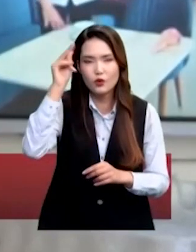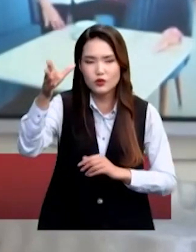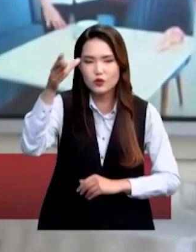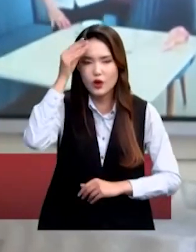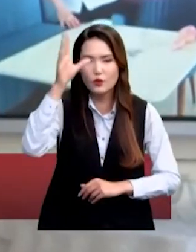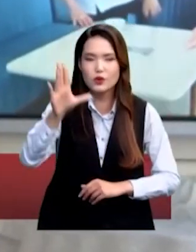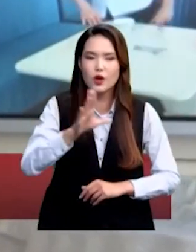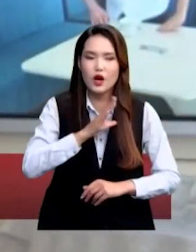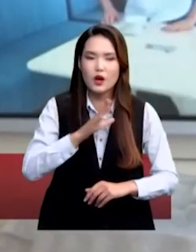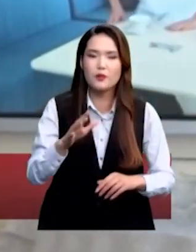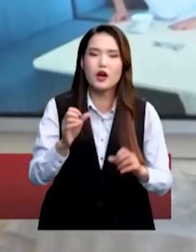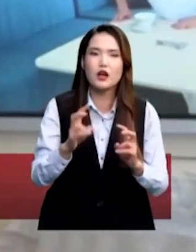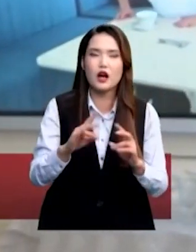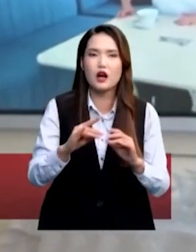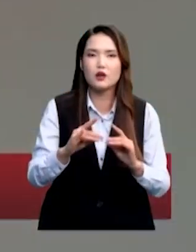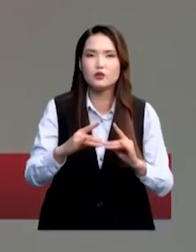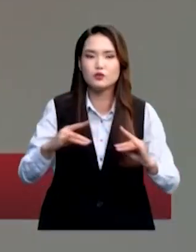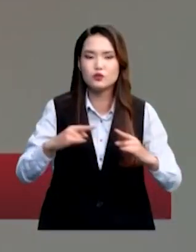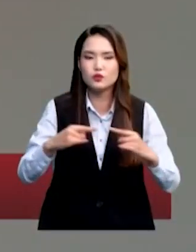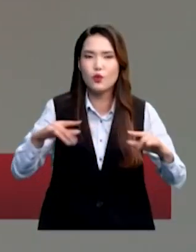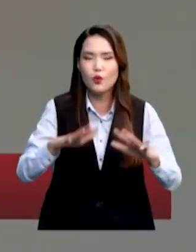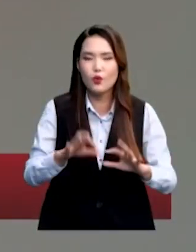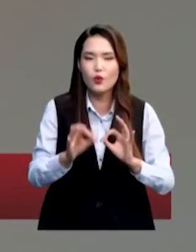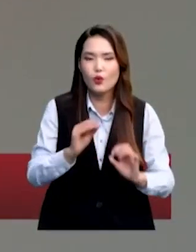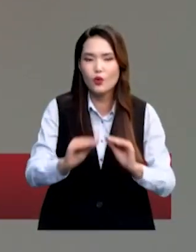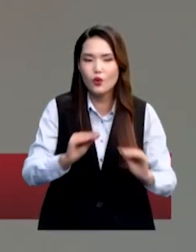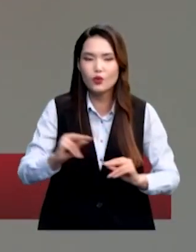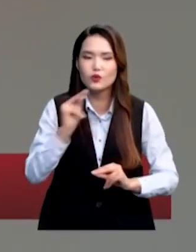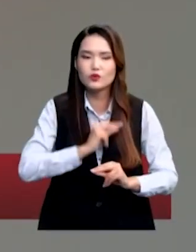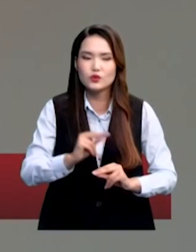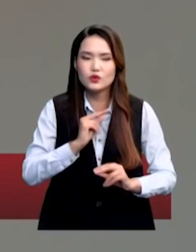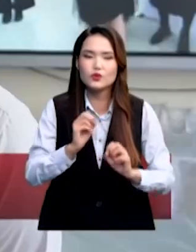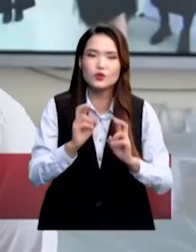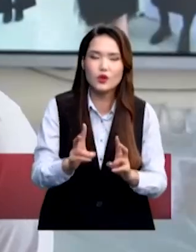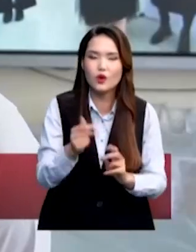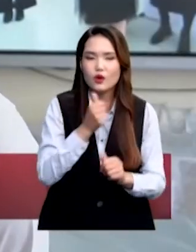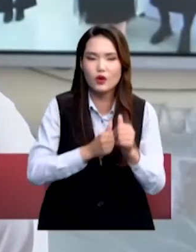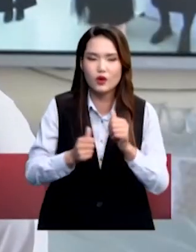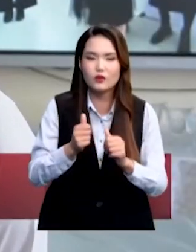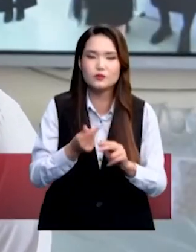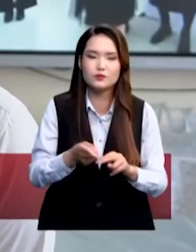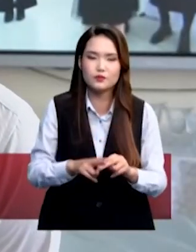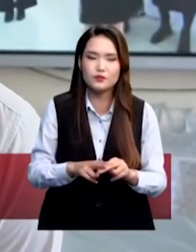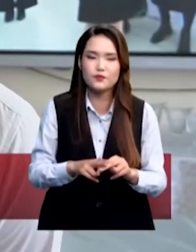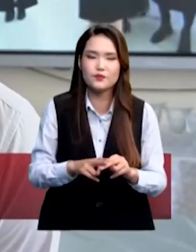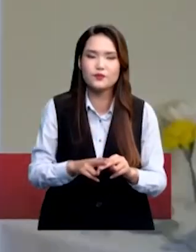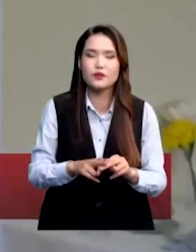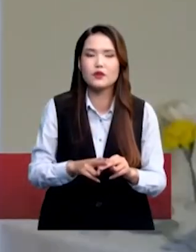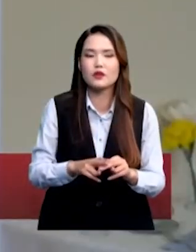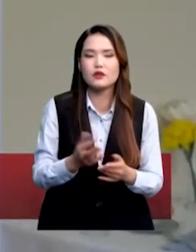Столды сервировка жасауға, сосын салфетка құруға. Осы биыл кетем, сосын болға